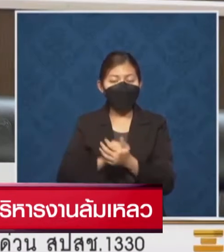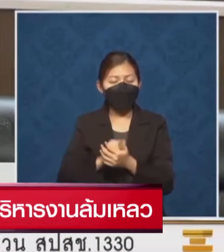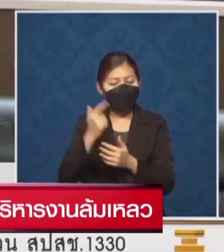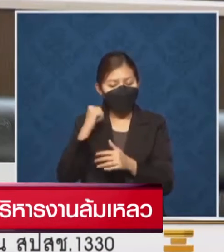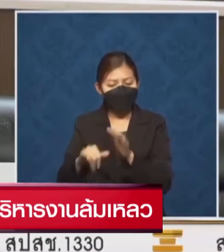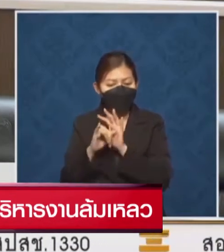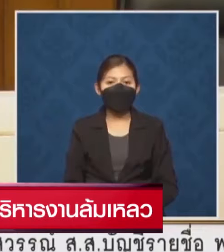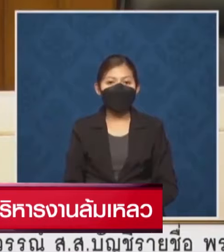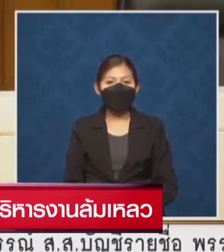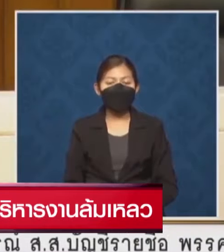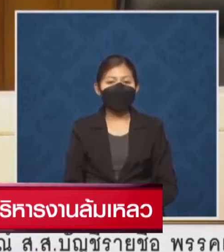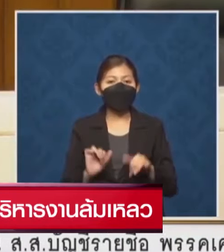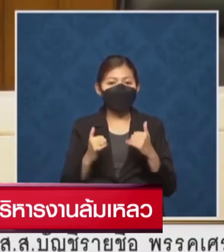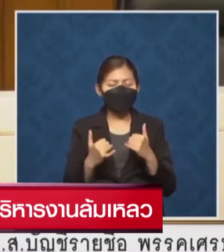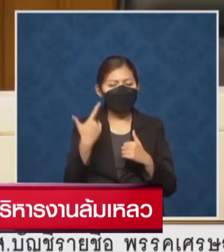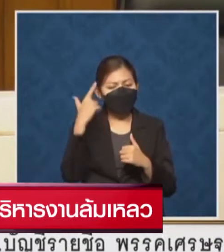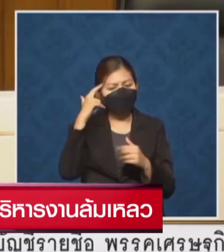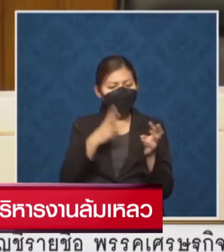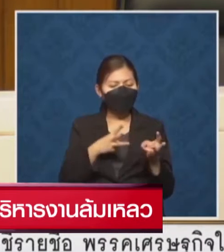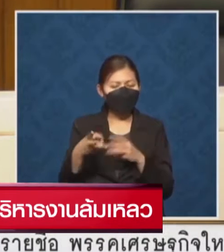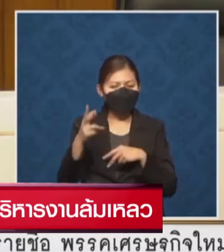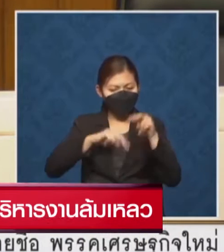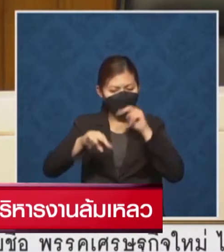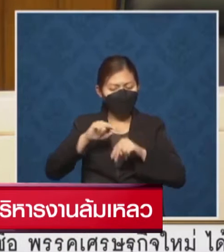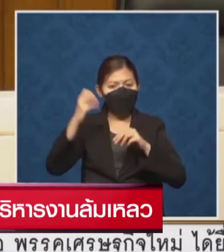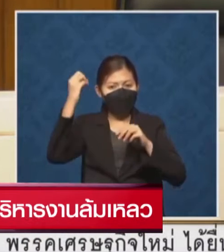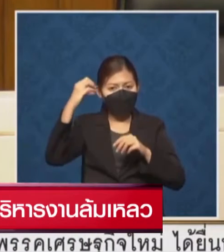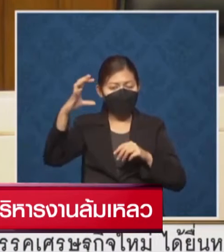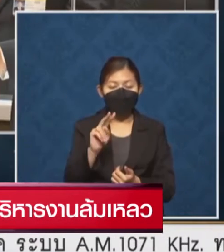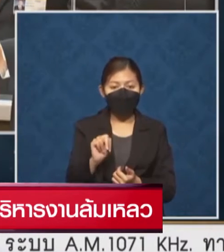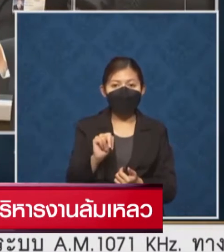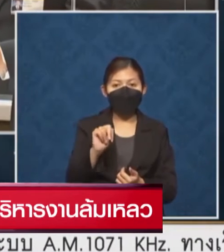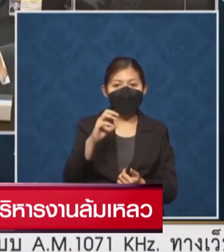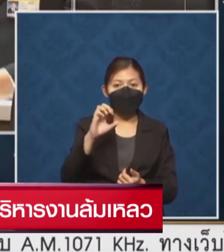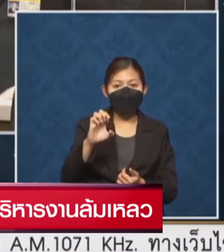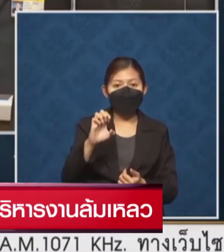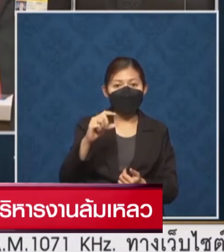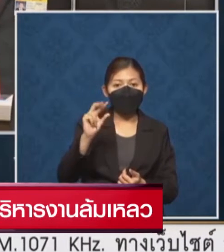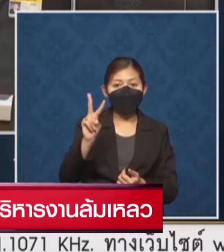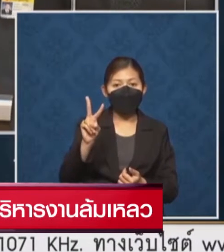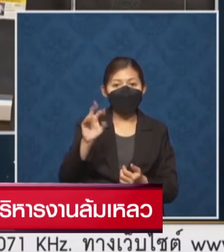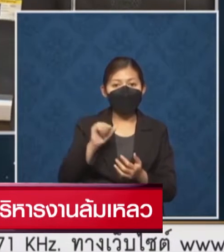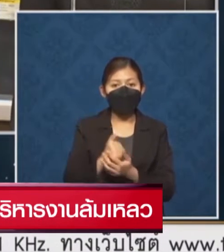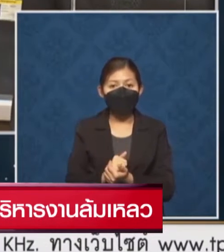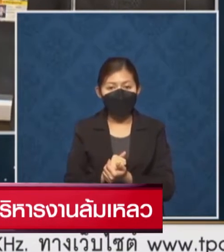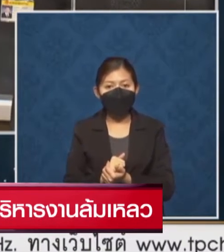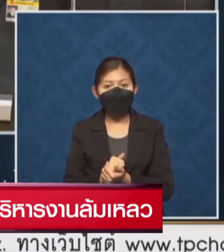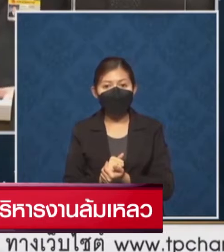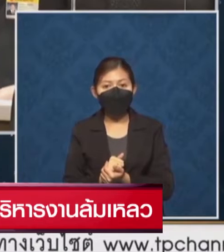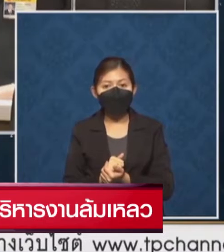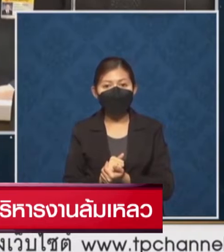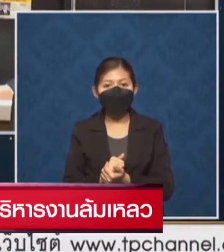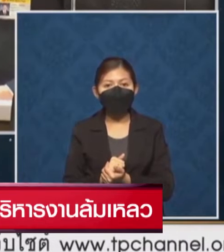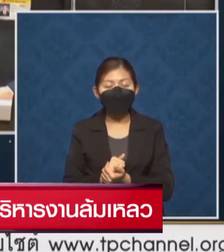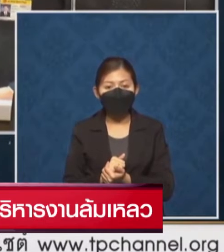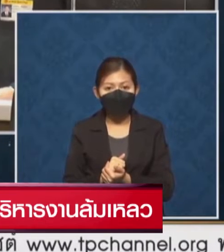าทีที่ผ่านมาถึงแม้จะไม่มีประเด็นที่หวือหวามากเลยนะครับแต่ว่ามีหลายสีสันในสภาครับอย่างวันแรกเลย